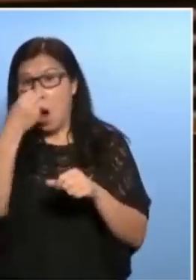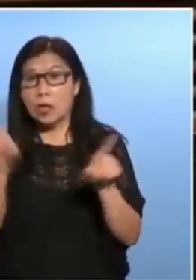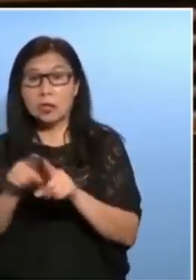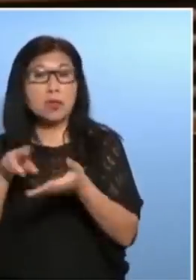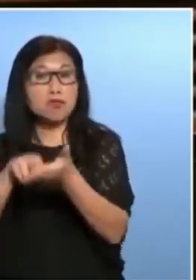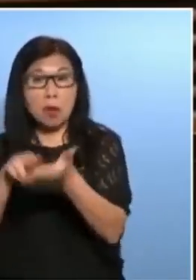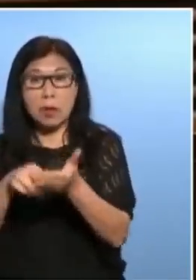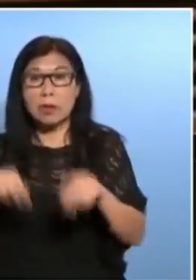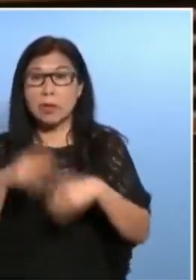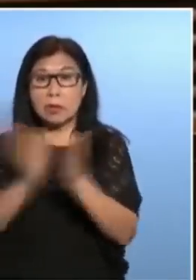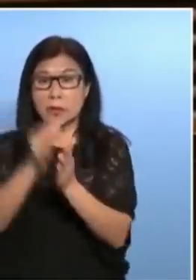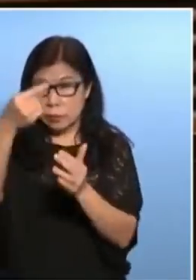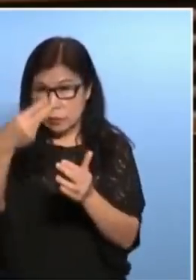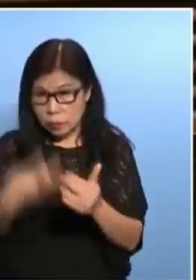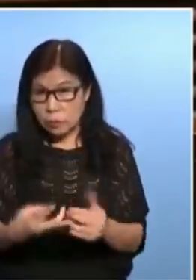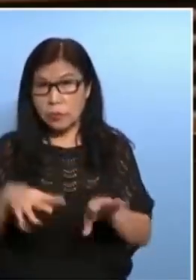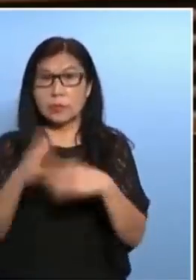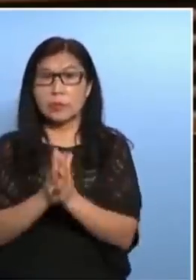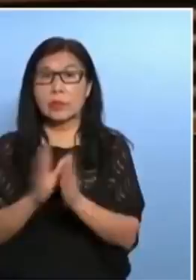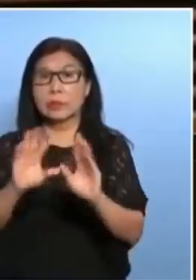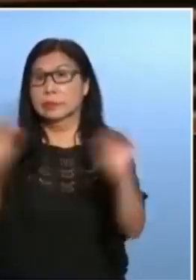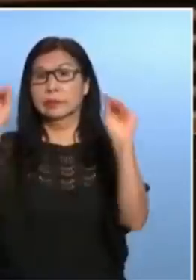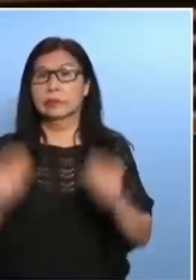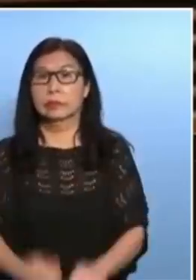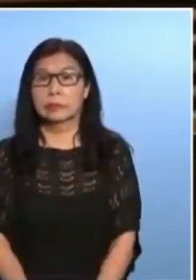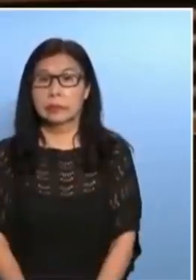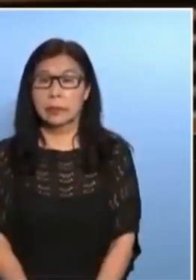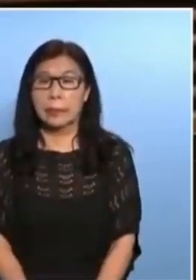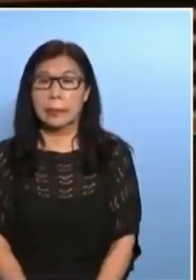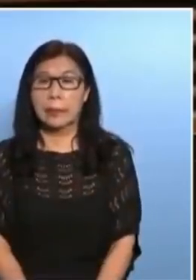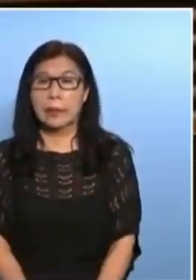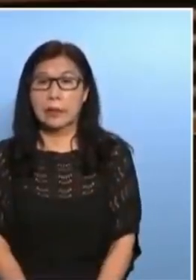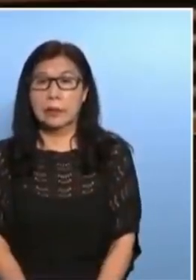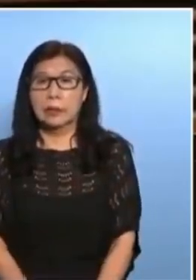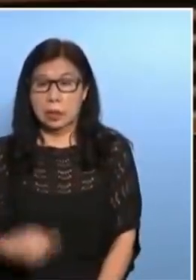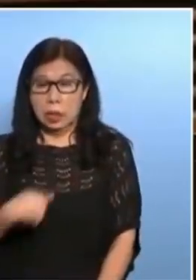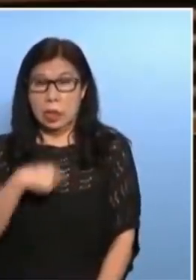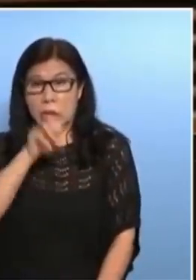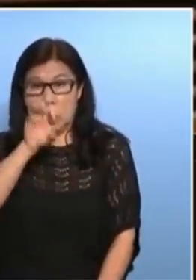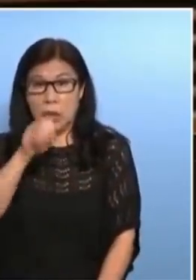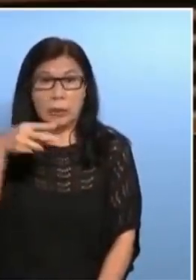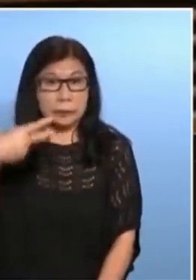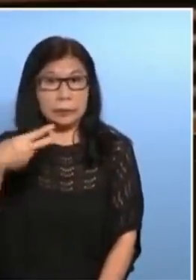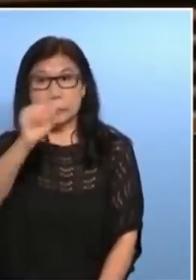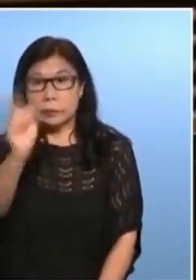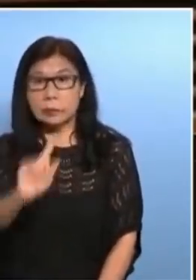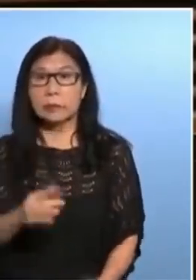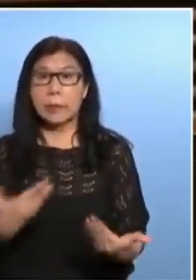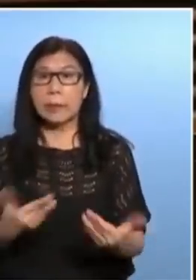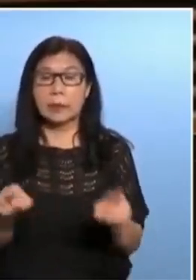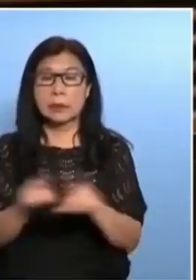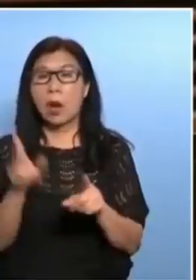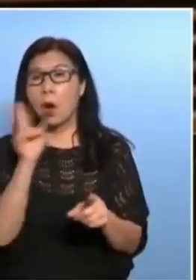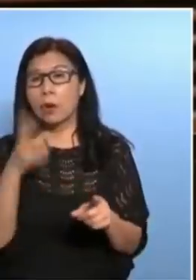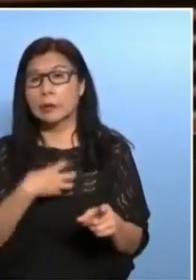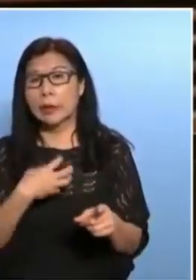你的信任一次這樣一次這樣摧毀。而我想指出的第二個原因呢，其實是更加令